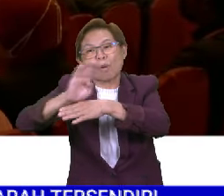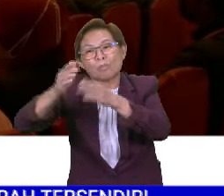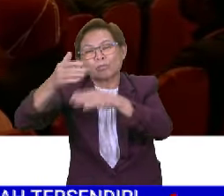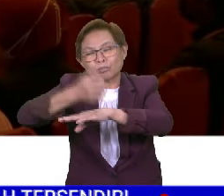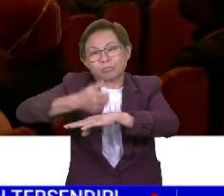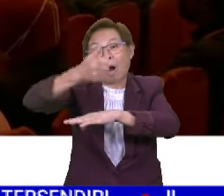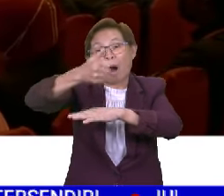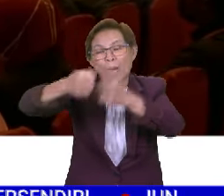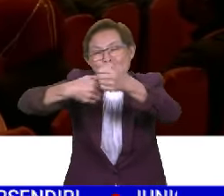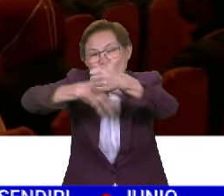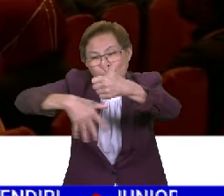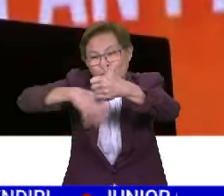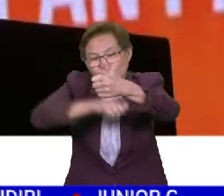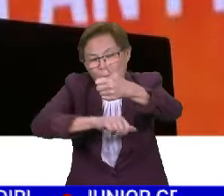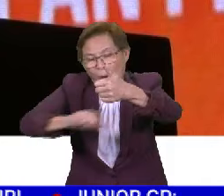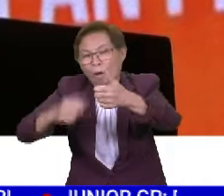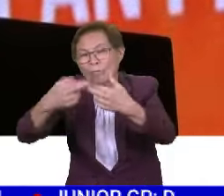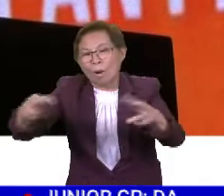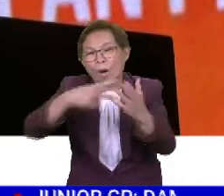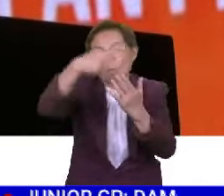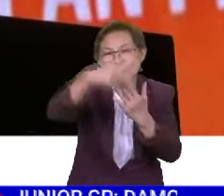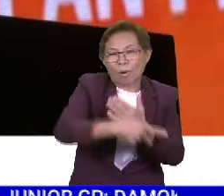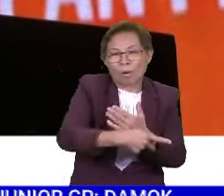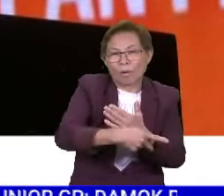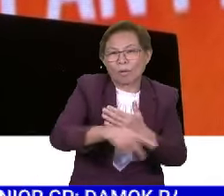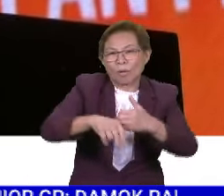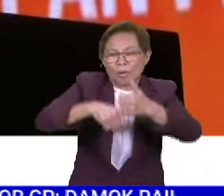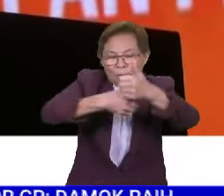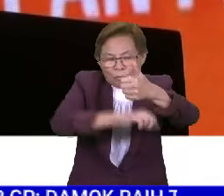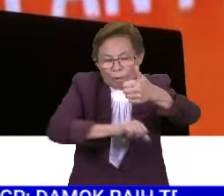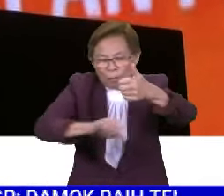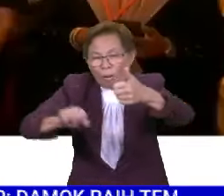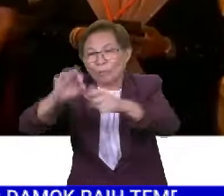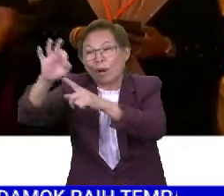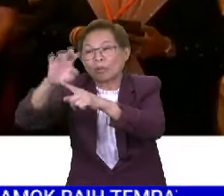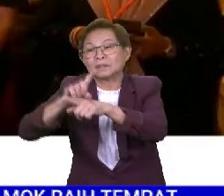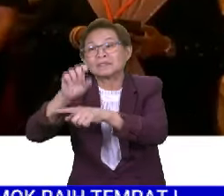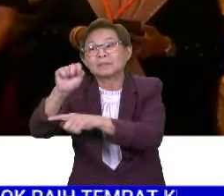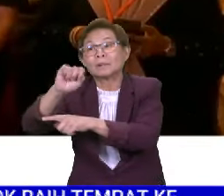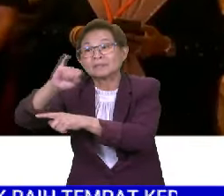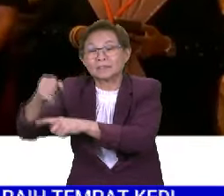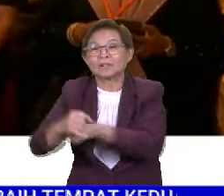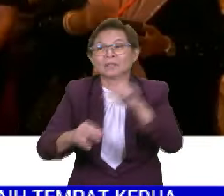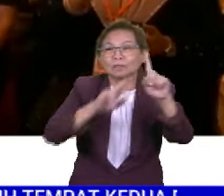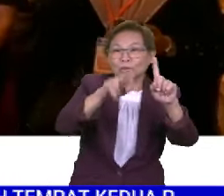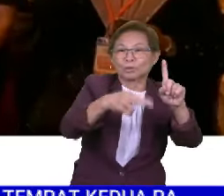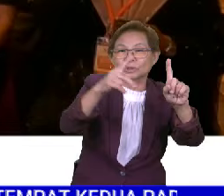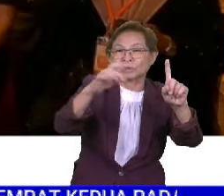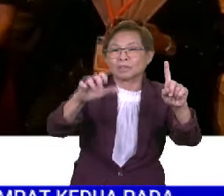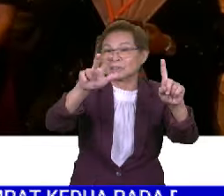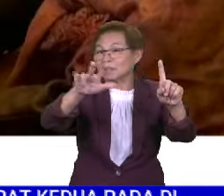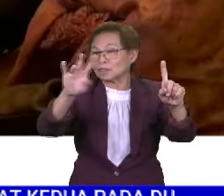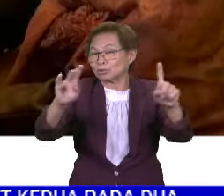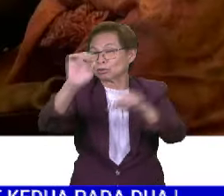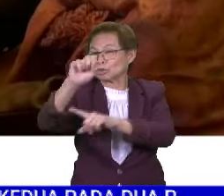Beliau bercakap dalam sidang media selepas merasmikan program BIS Franchise Pulau Pinang di Seberang Jaya. Setakat ini sebanyak